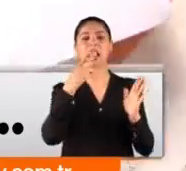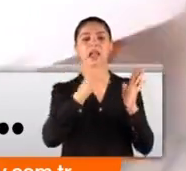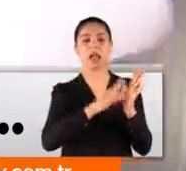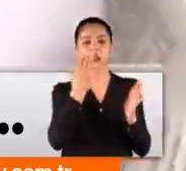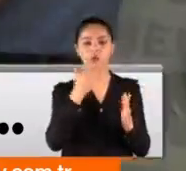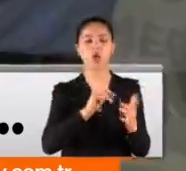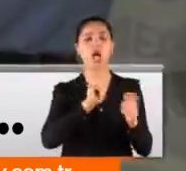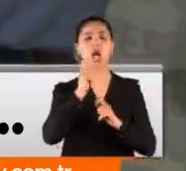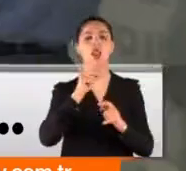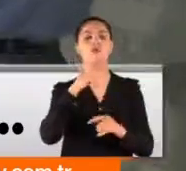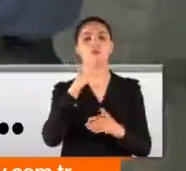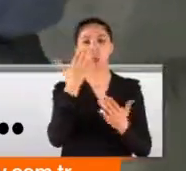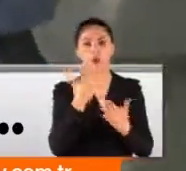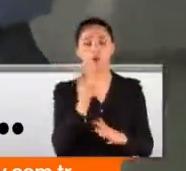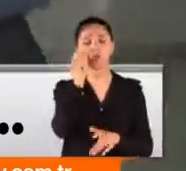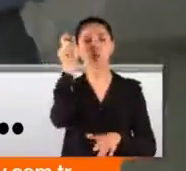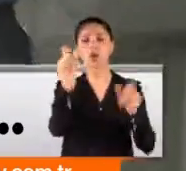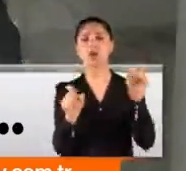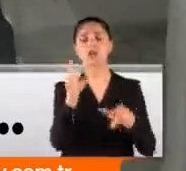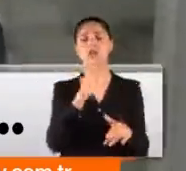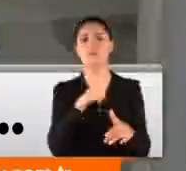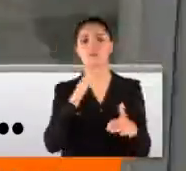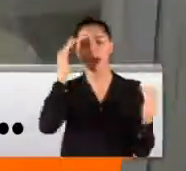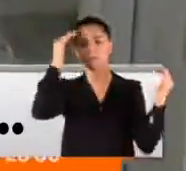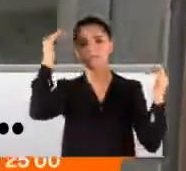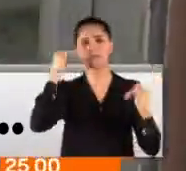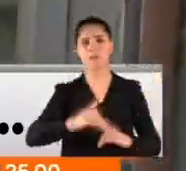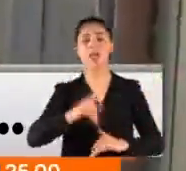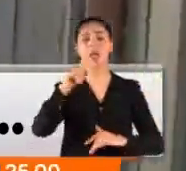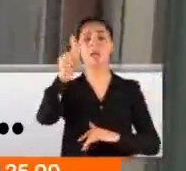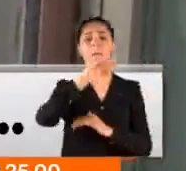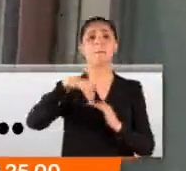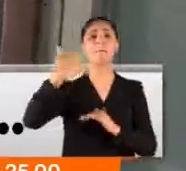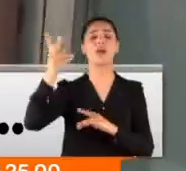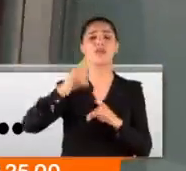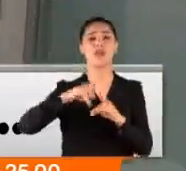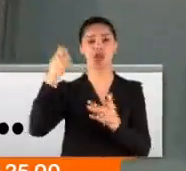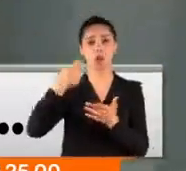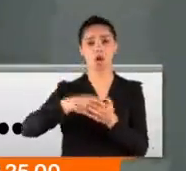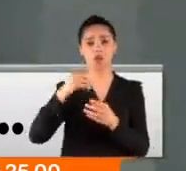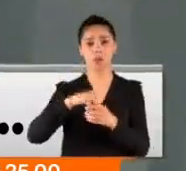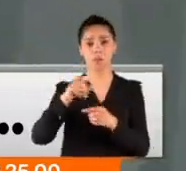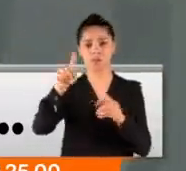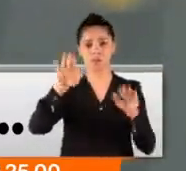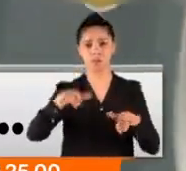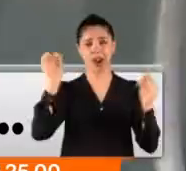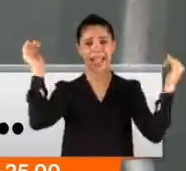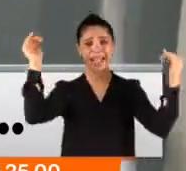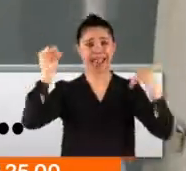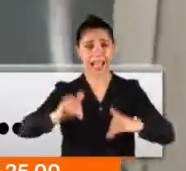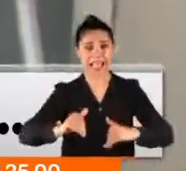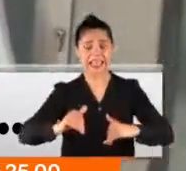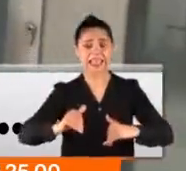Anlaşma kodu yok. Dolandırılan binlerce mağdur var ve o mağdurlar tekrar başka bir faturasını ödemek için yine bu noktaya